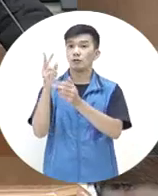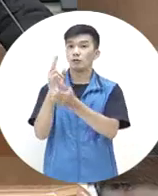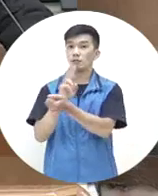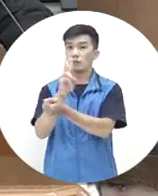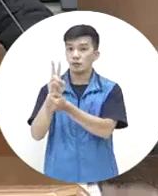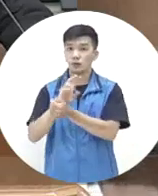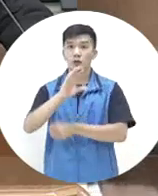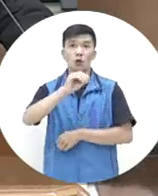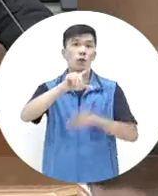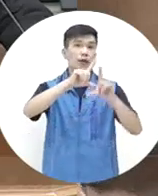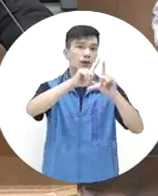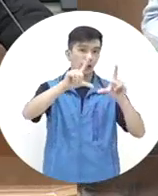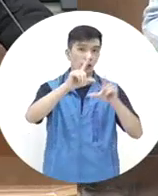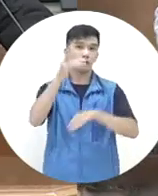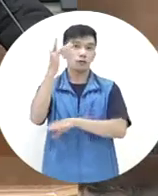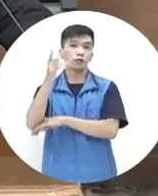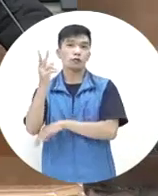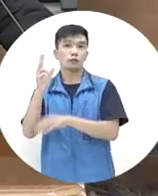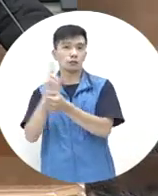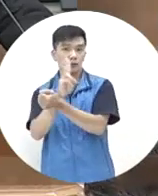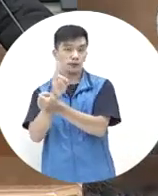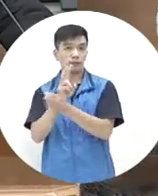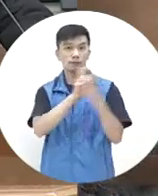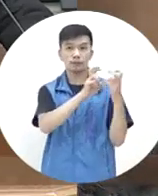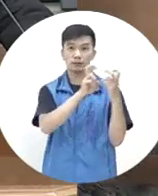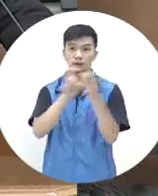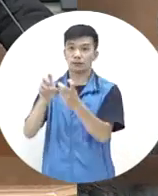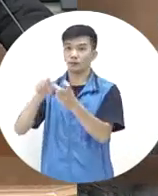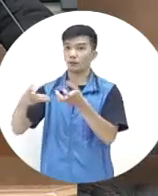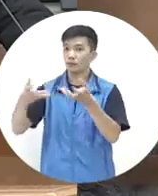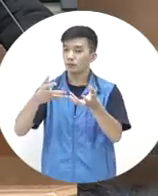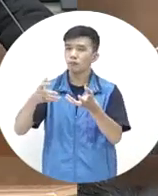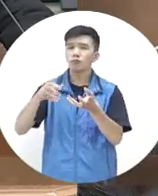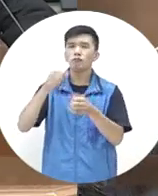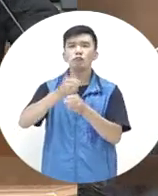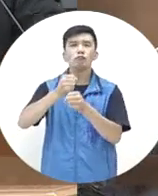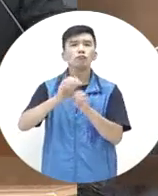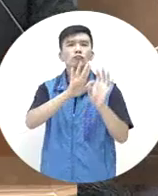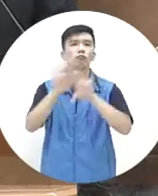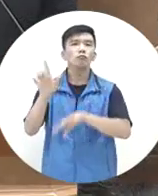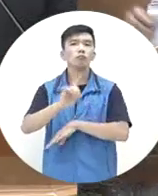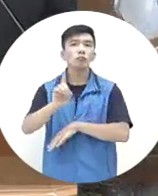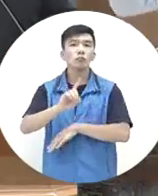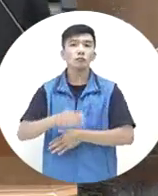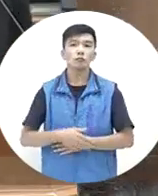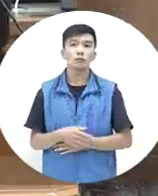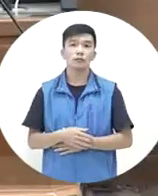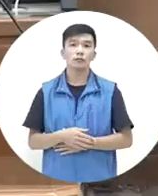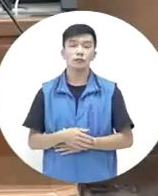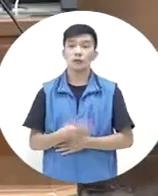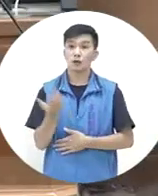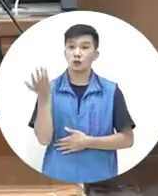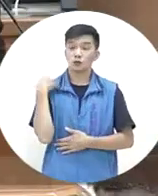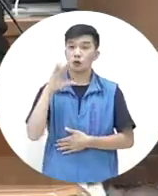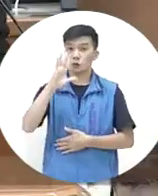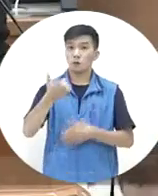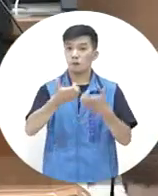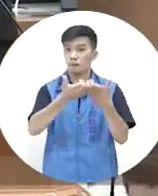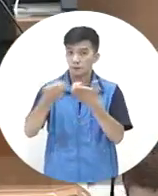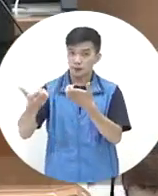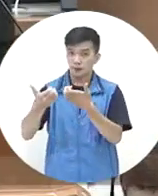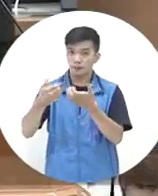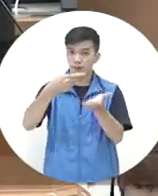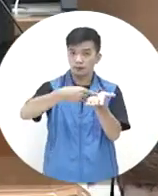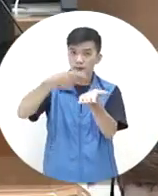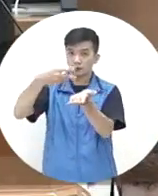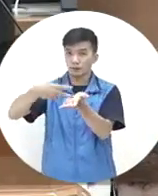林线这一部分呢、啊，它其实它现在到底它的状况是怎么样？因为它有分两部分嘛，一个是土